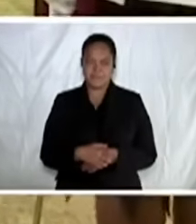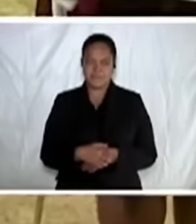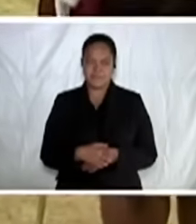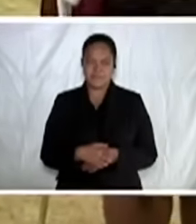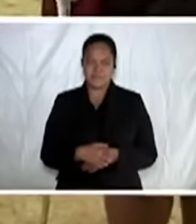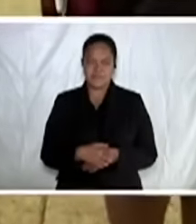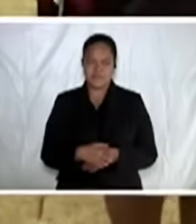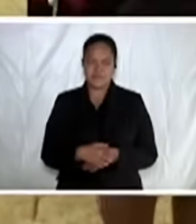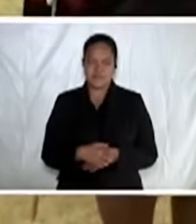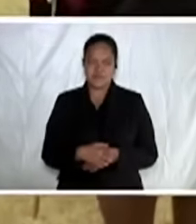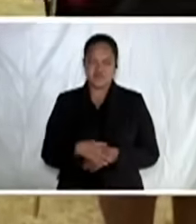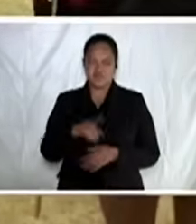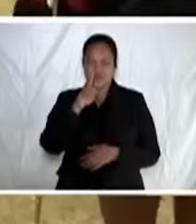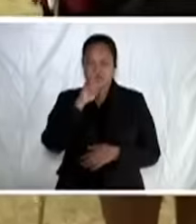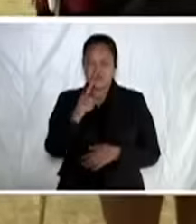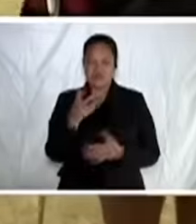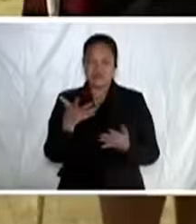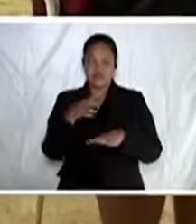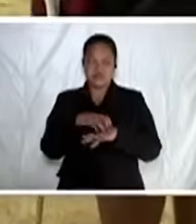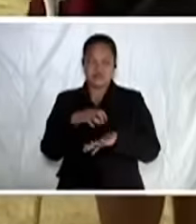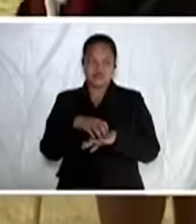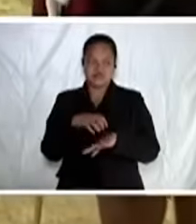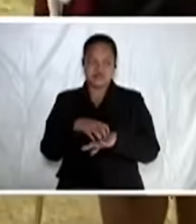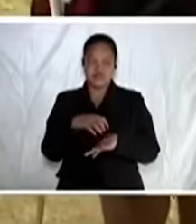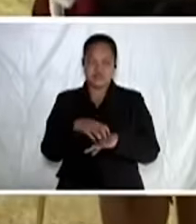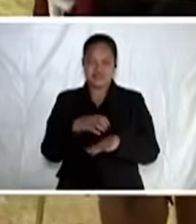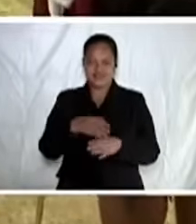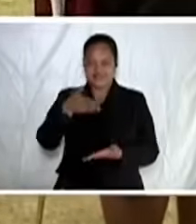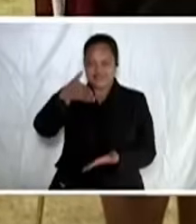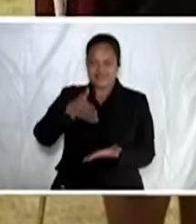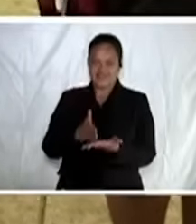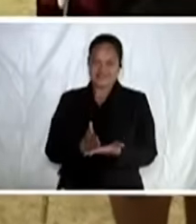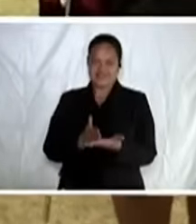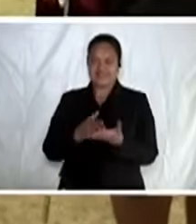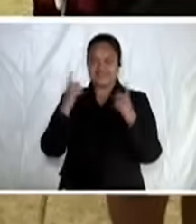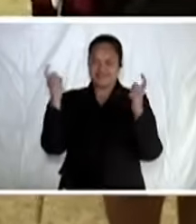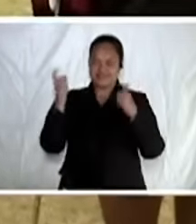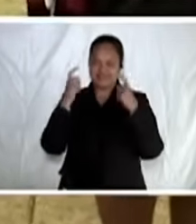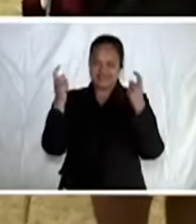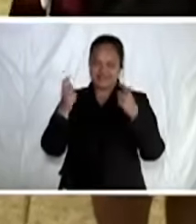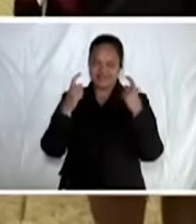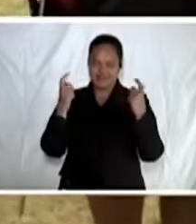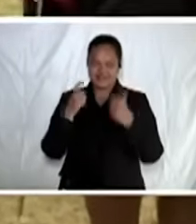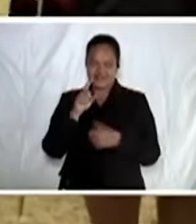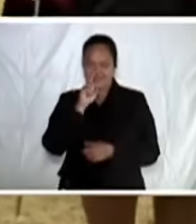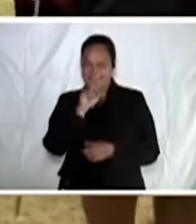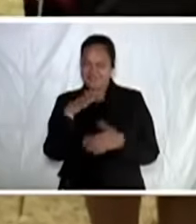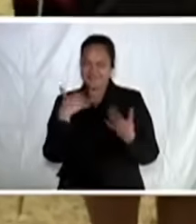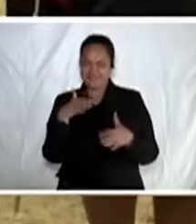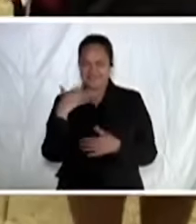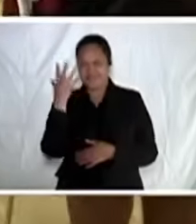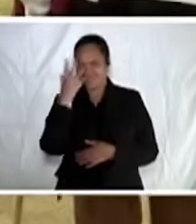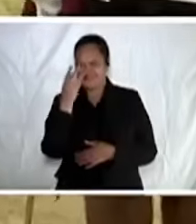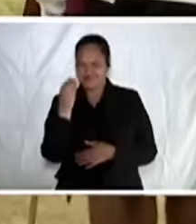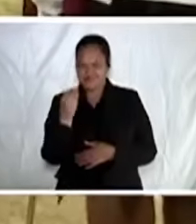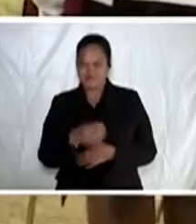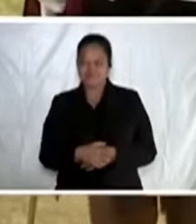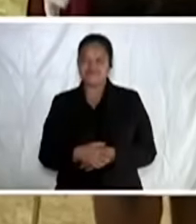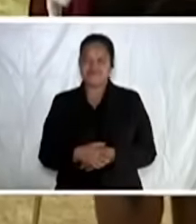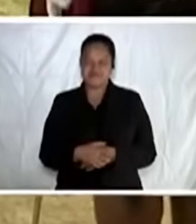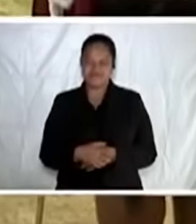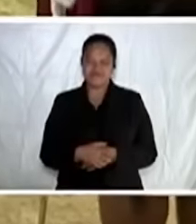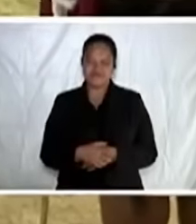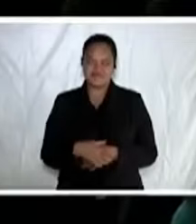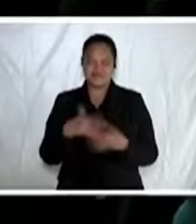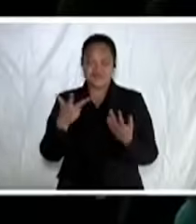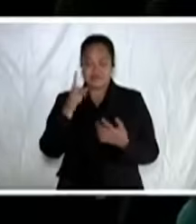हमारा भविष्य हैं, वो अब इस केक कटिंग सेरेमनी को अंजाम देने जा रहे हैं। बहुत ही खुश रंग नज़ारा है। You know, while we look at